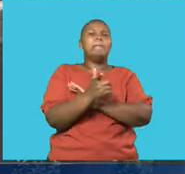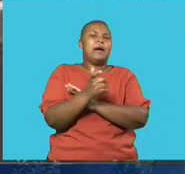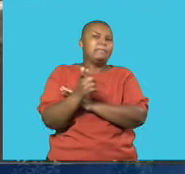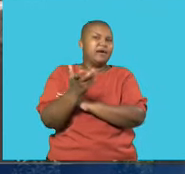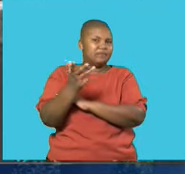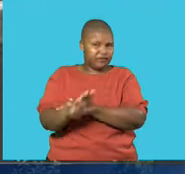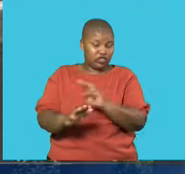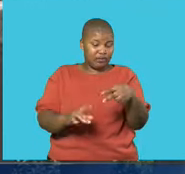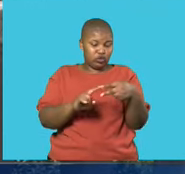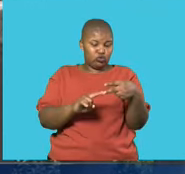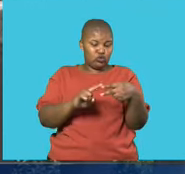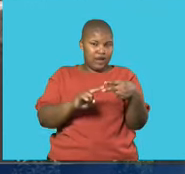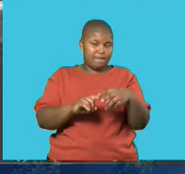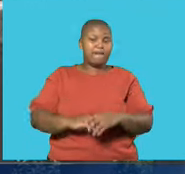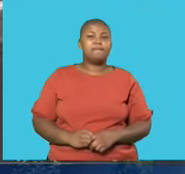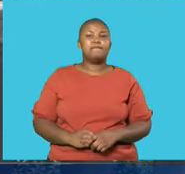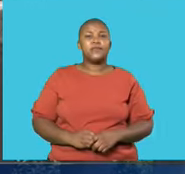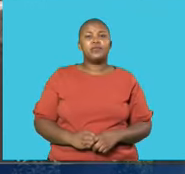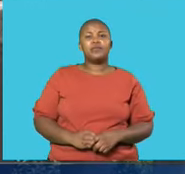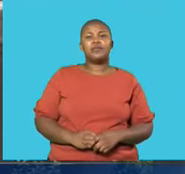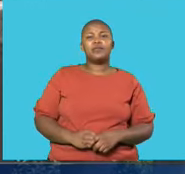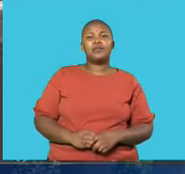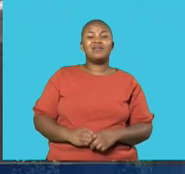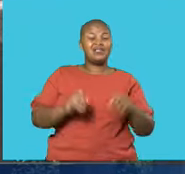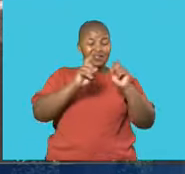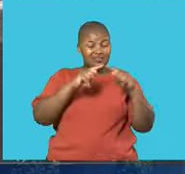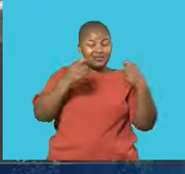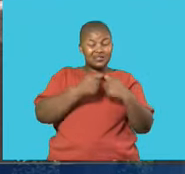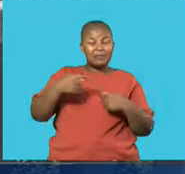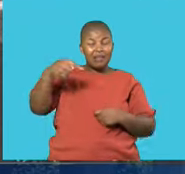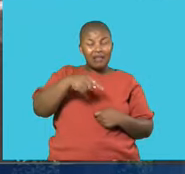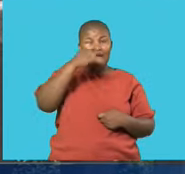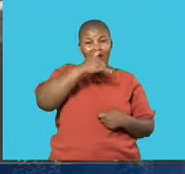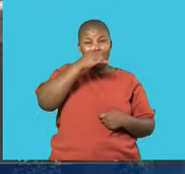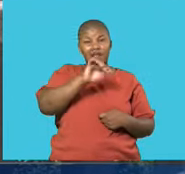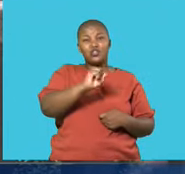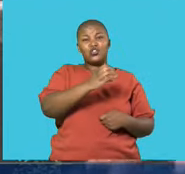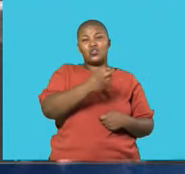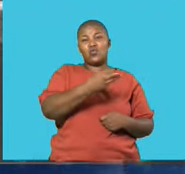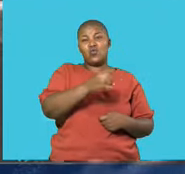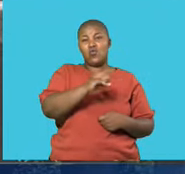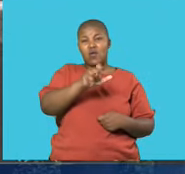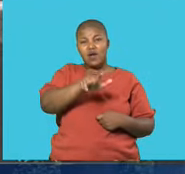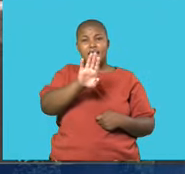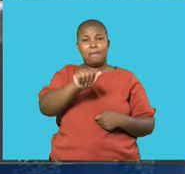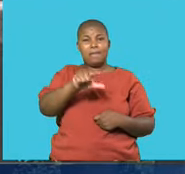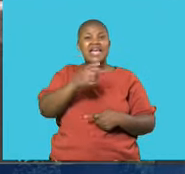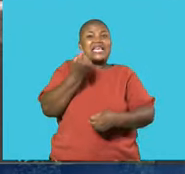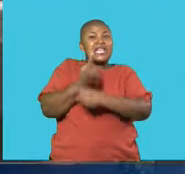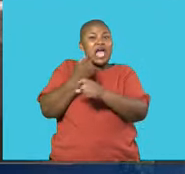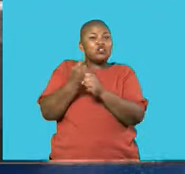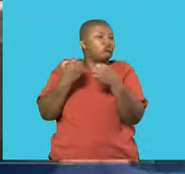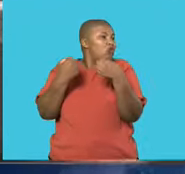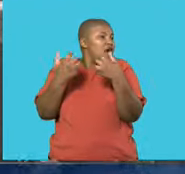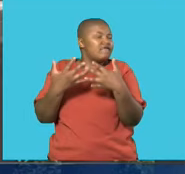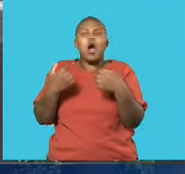Last month ngasa ngamunye abizwa ukuthi Schoolbag sizesancedwa u-driver yetaxi avance ebusuku